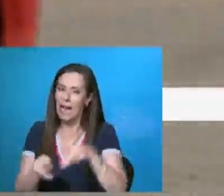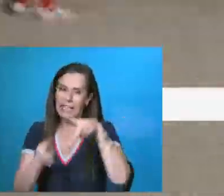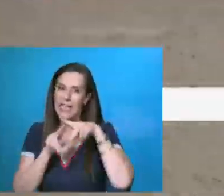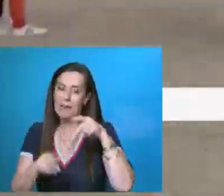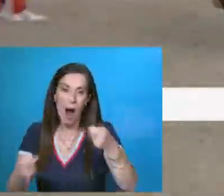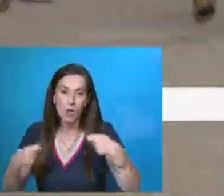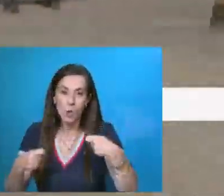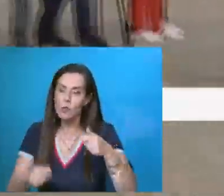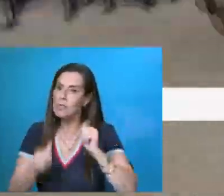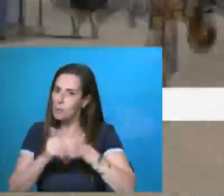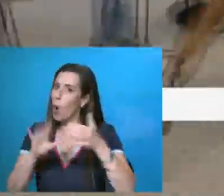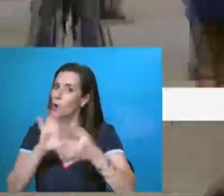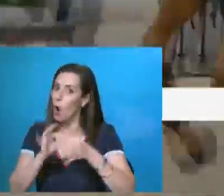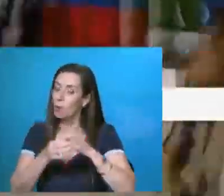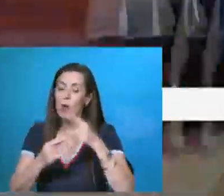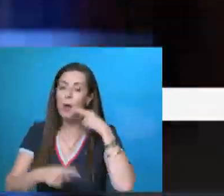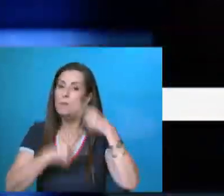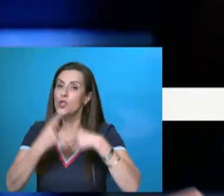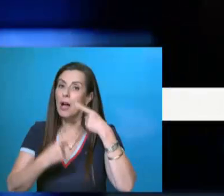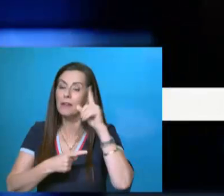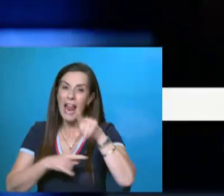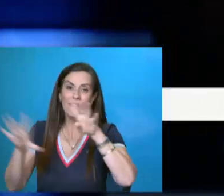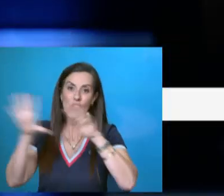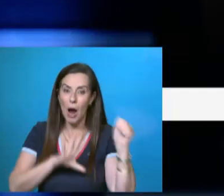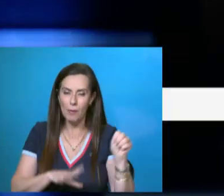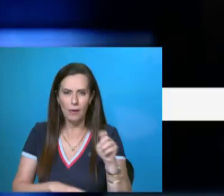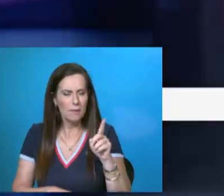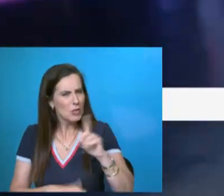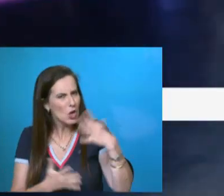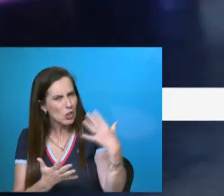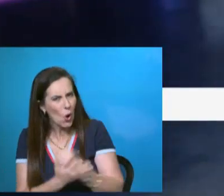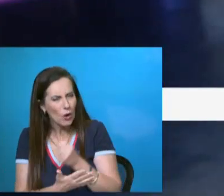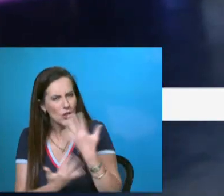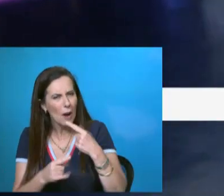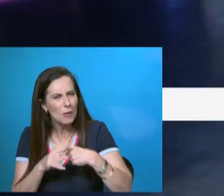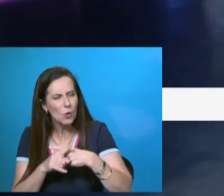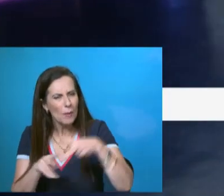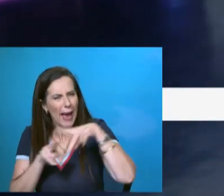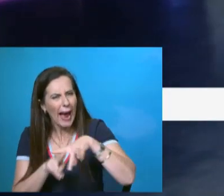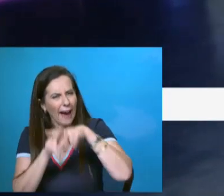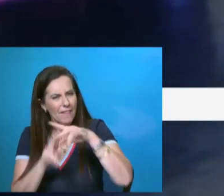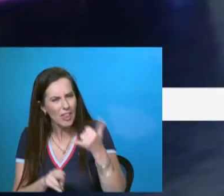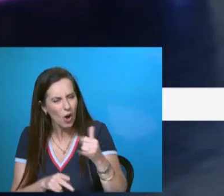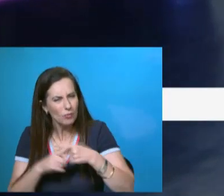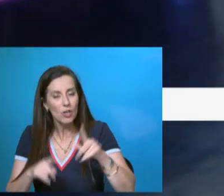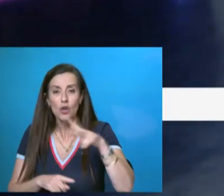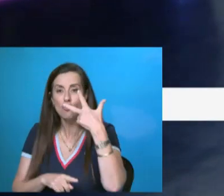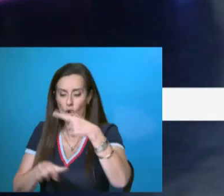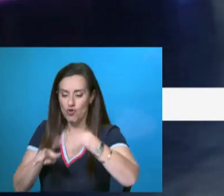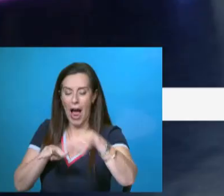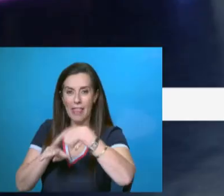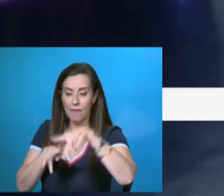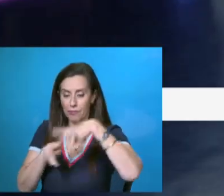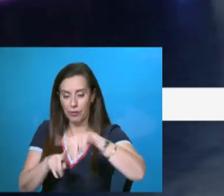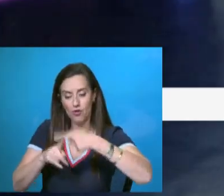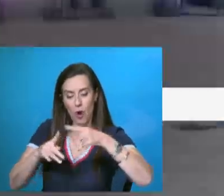ספורט אולימפי עוד מ-1900. הזוכים, הרי יש כמה סוגים של רכיבה, נכון? נכון, יש 3 ענפי רכיבה